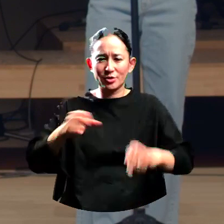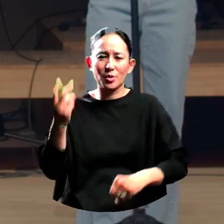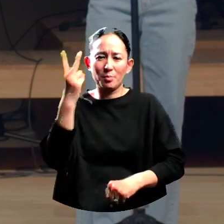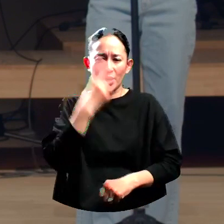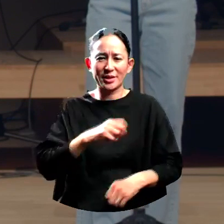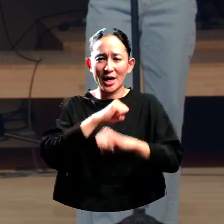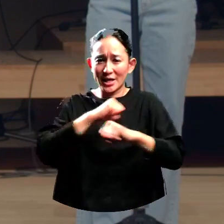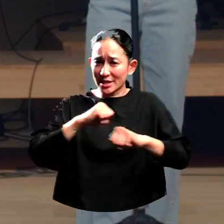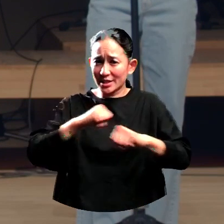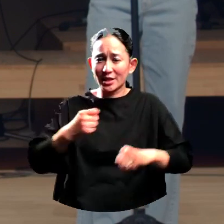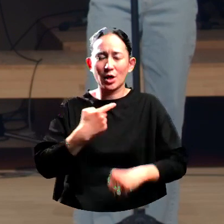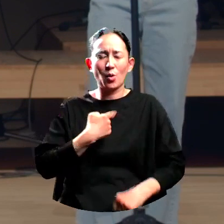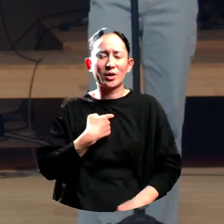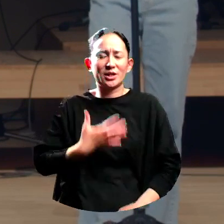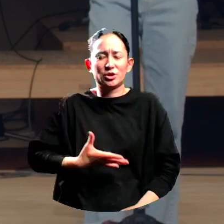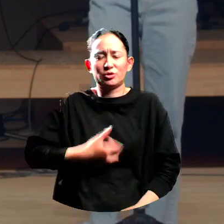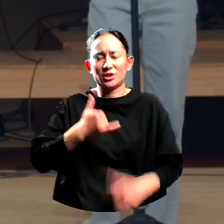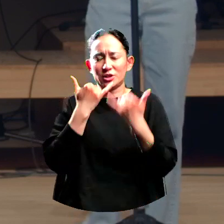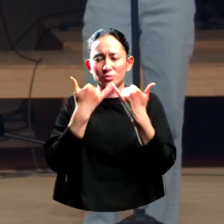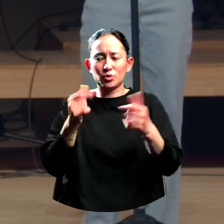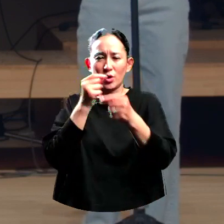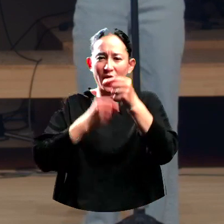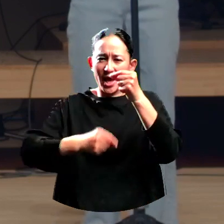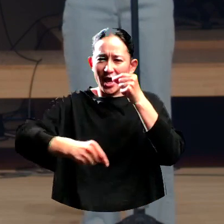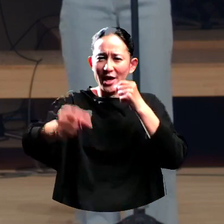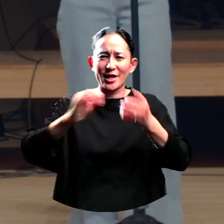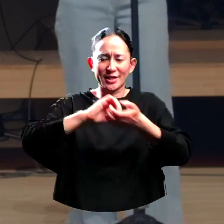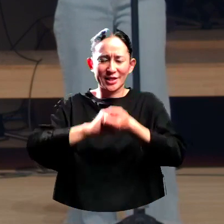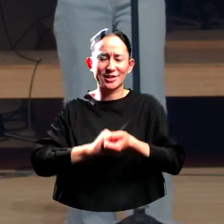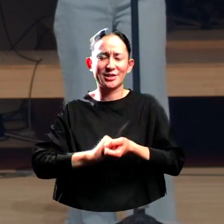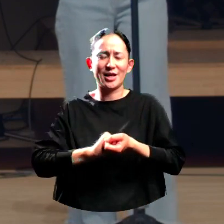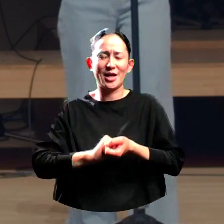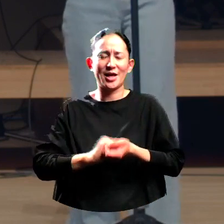は永遠に決して死ぬことがありません。